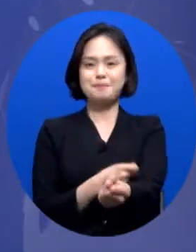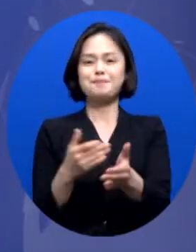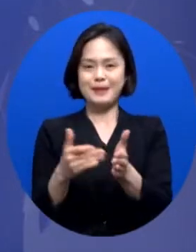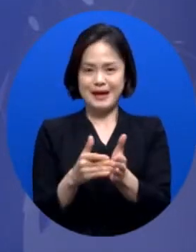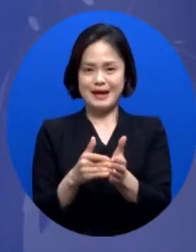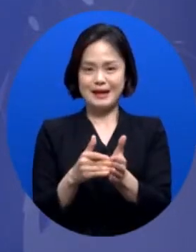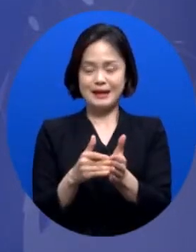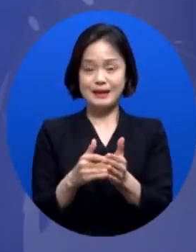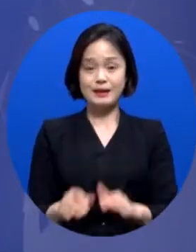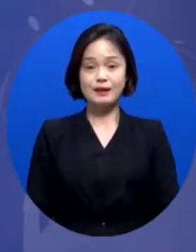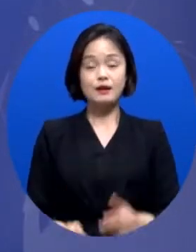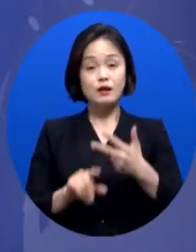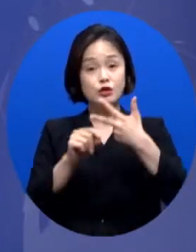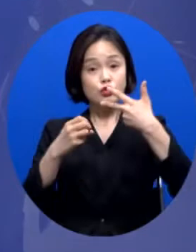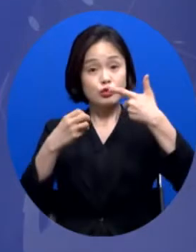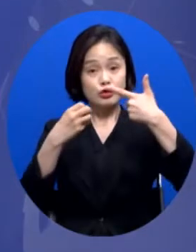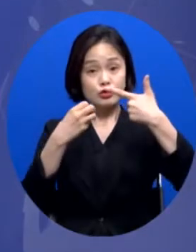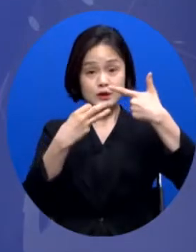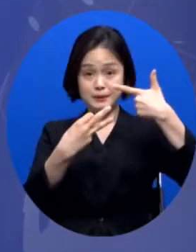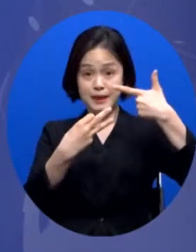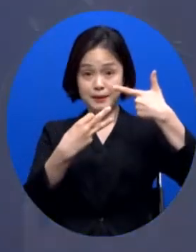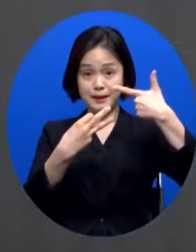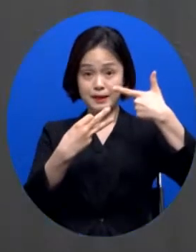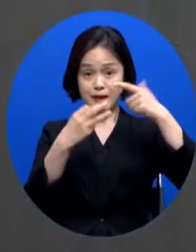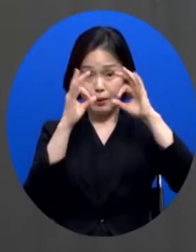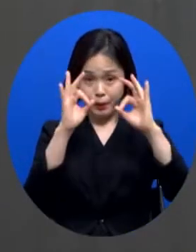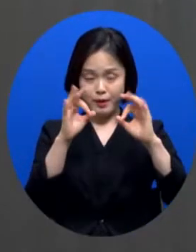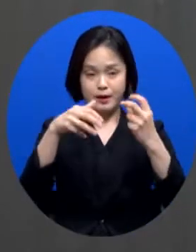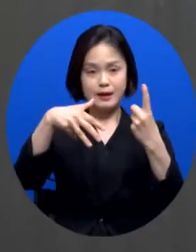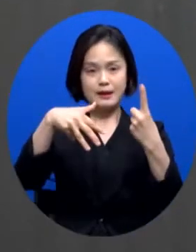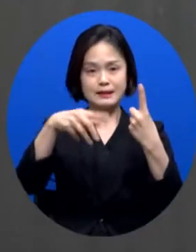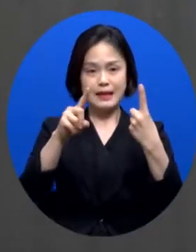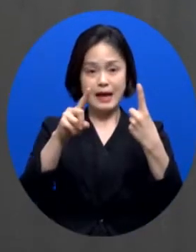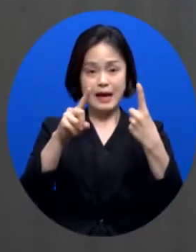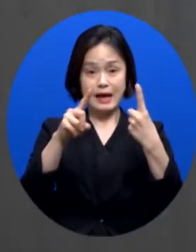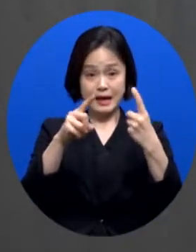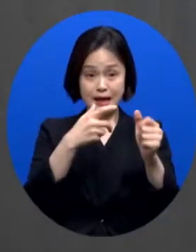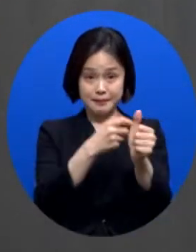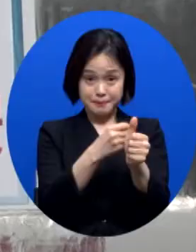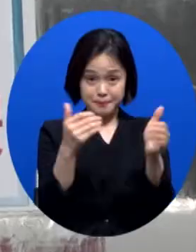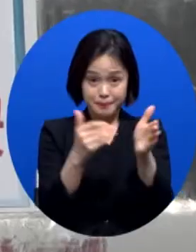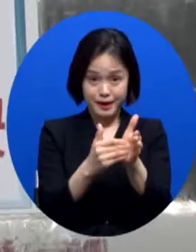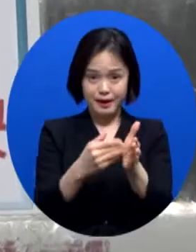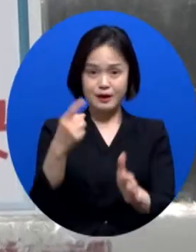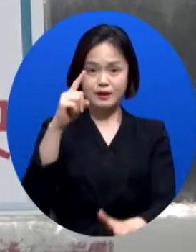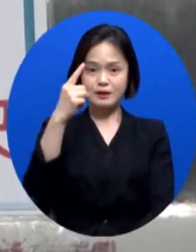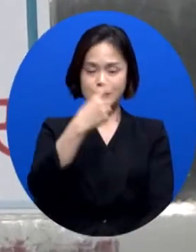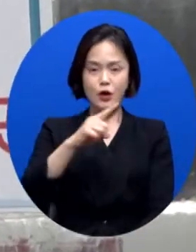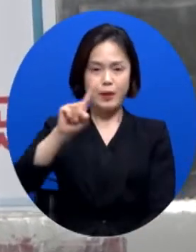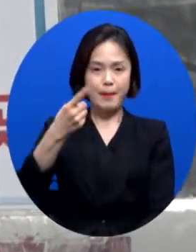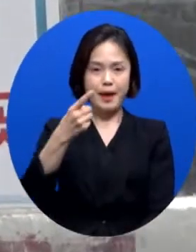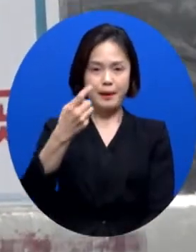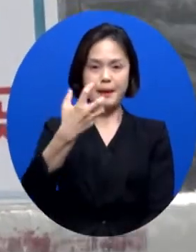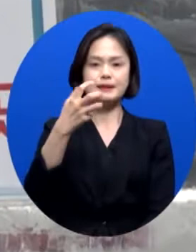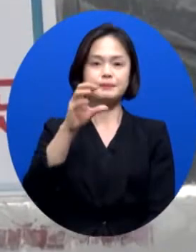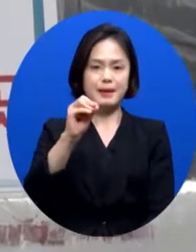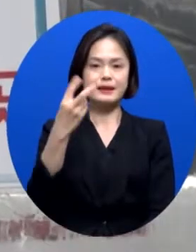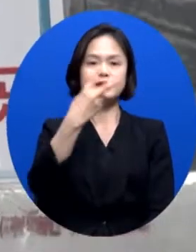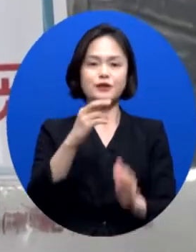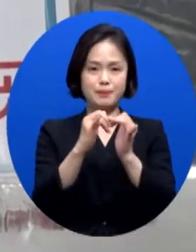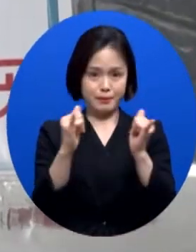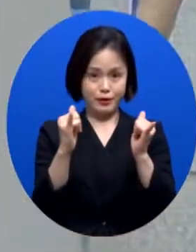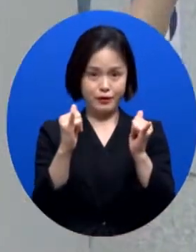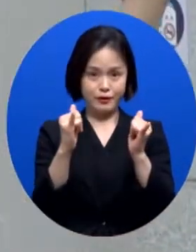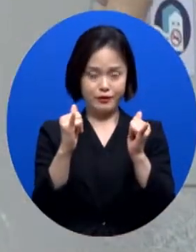13일 기준 국내 1차 접종자는 1,180만 2천여 명으로 나타났습니다. 예. 인구의 23%가 1차 접종을